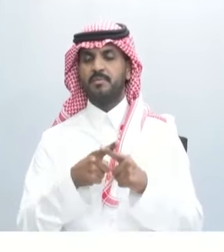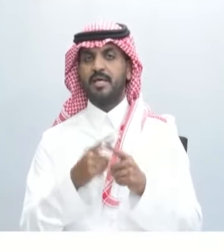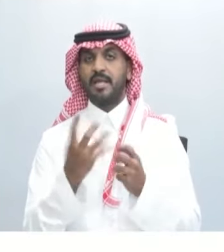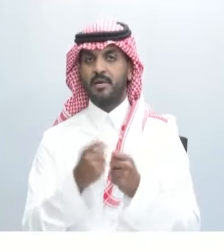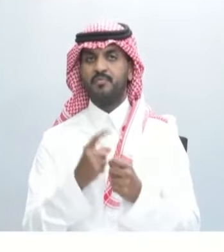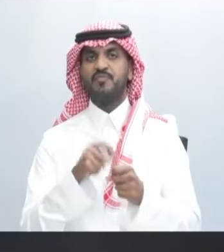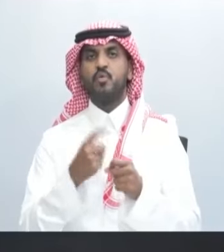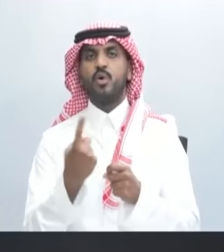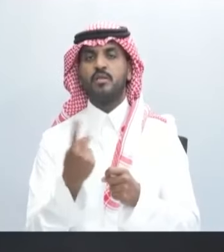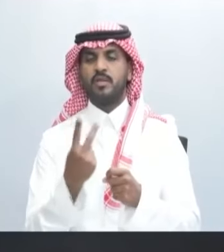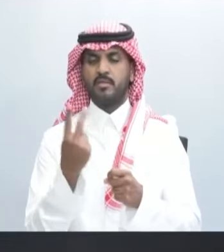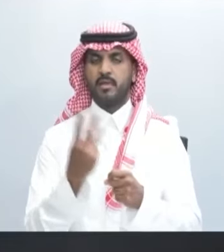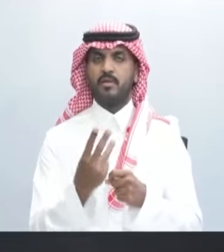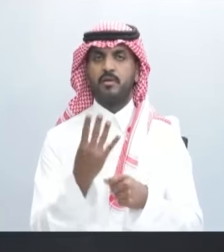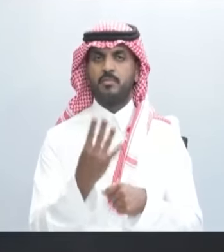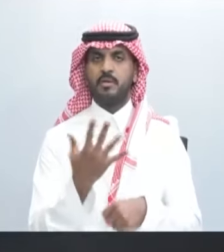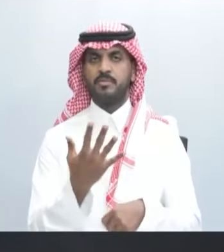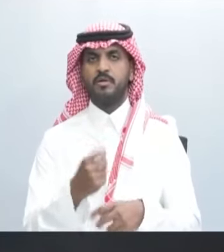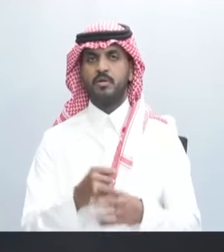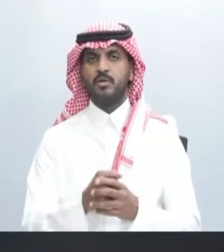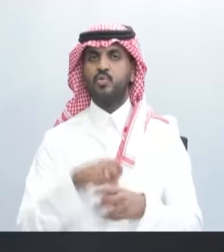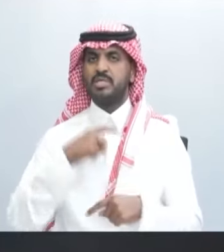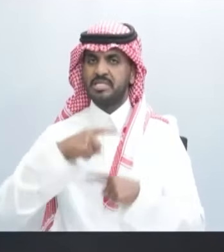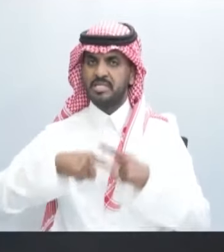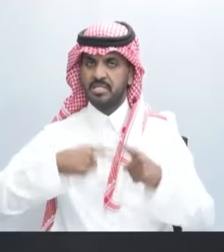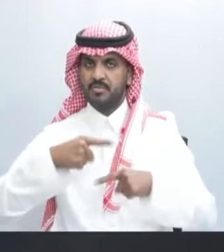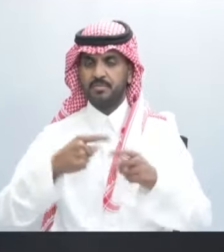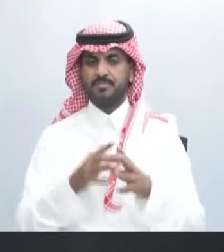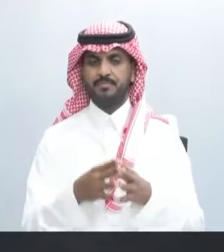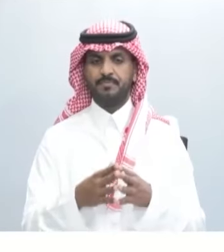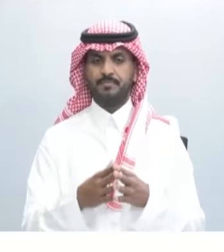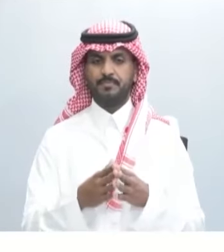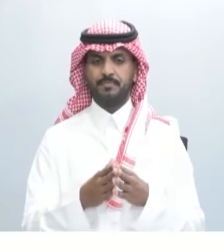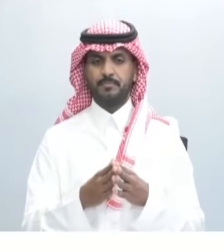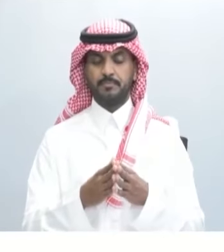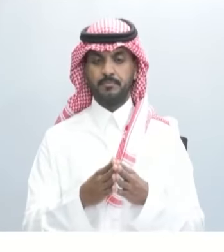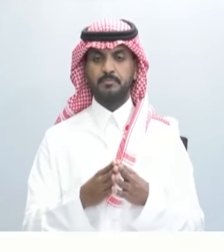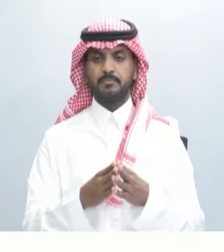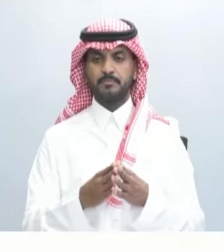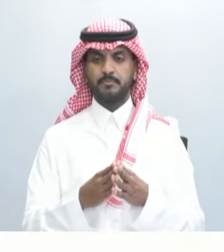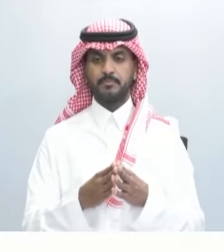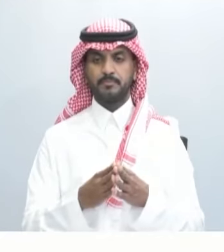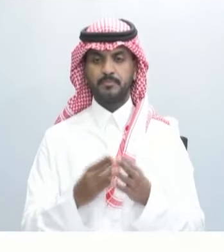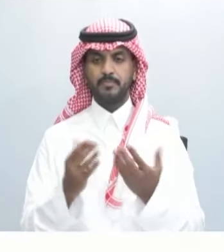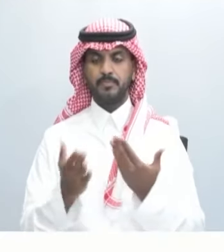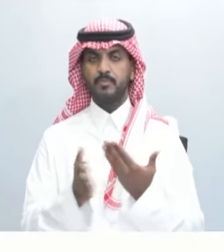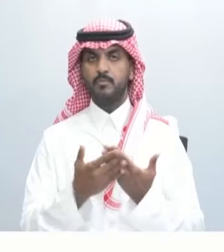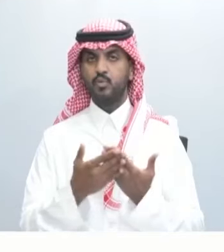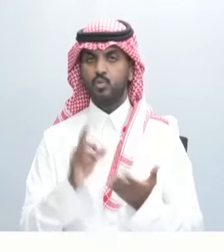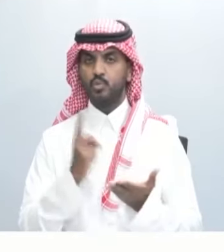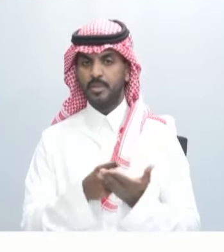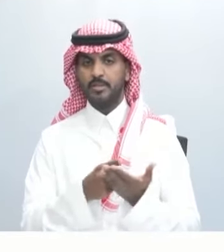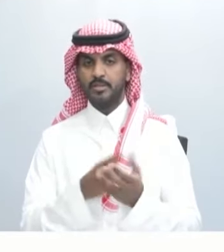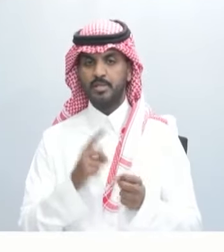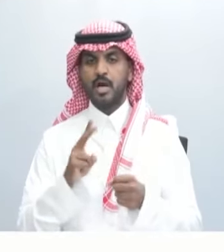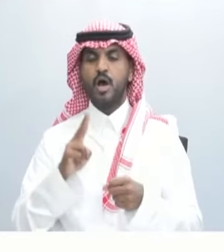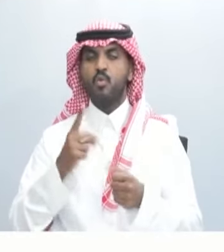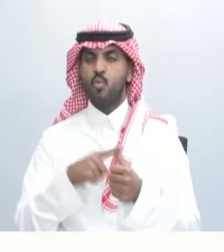واحد اثنان ثلاثه اربعه خمسه نستطيع ان نستمر ابنائي وبناتي اذا الان المطلوب ان نحدد اول